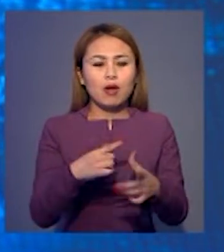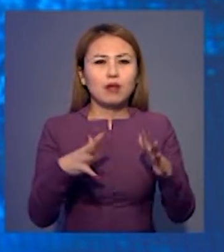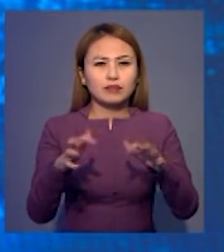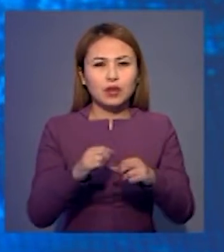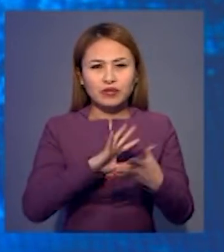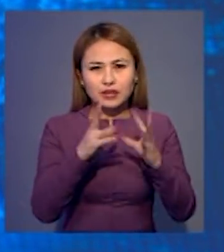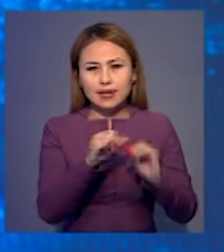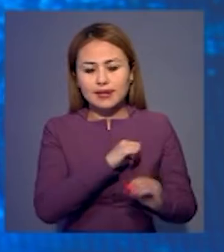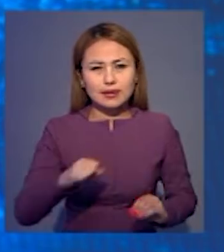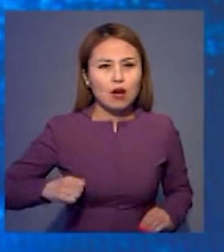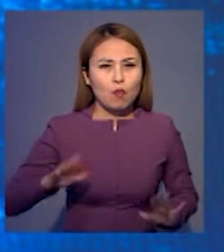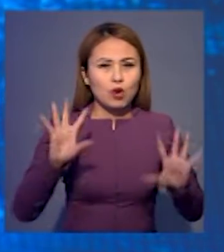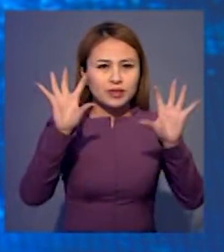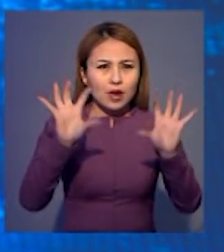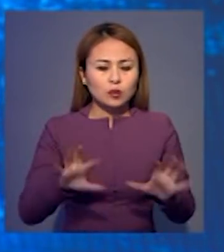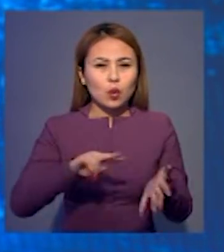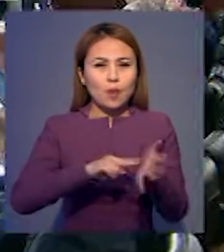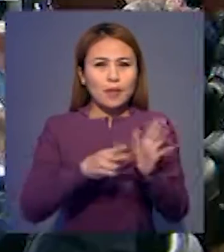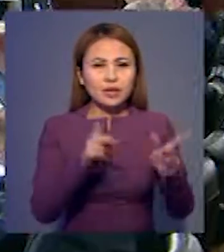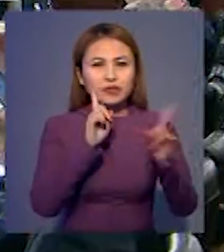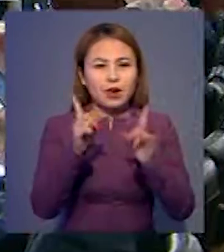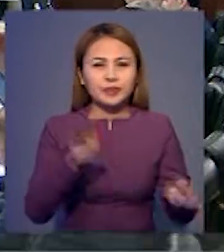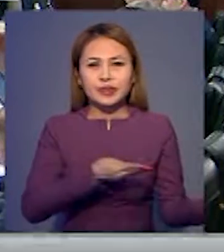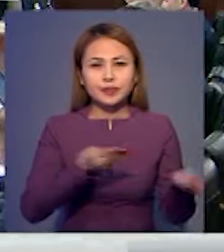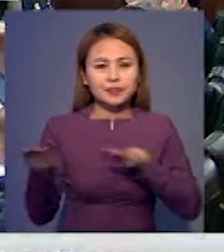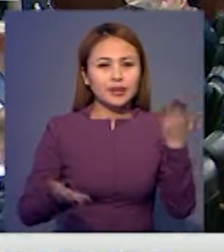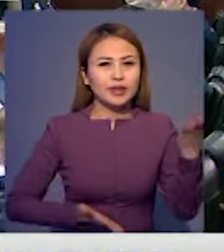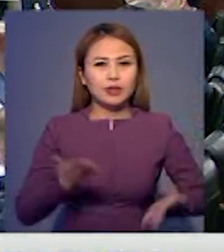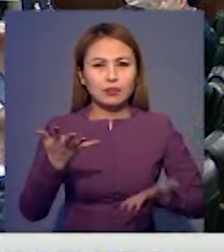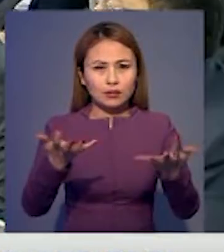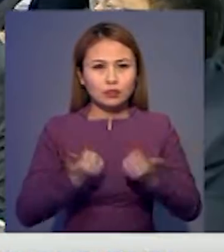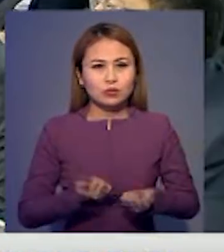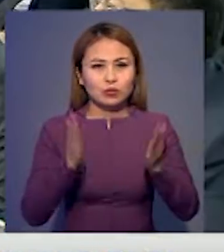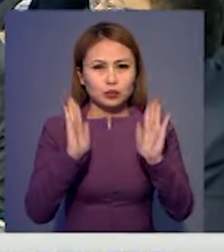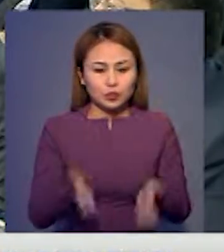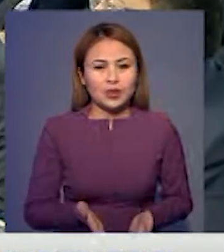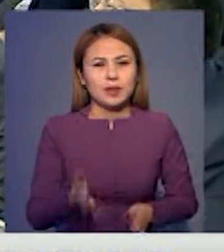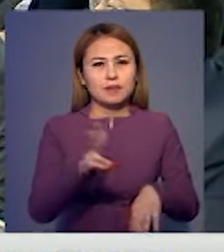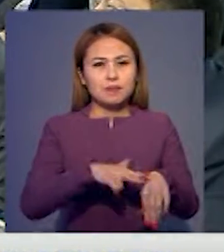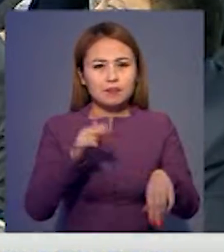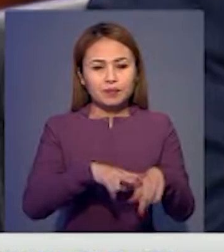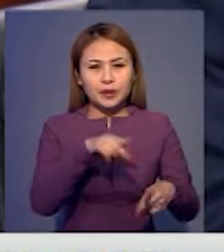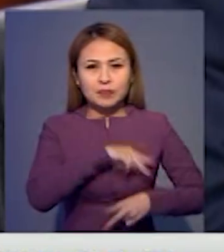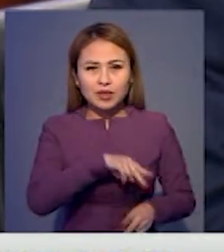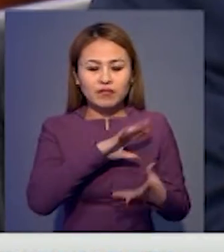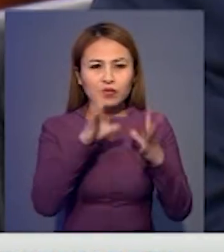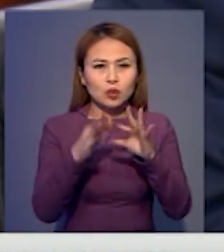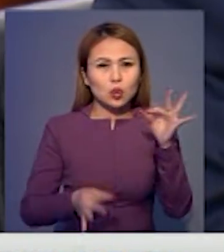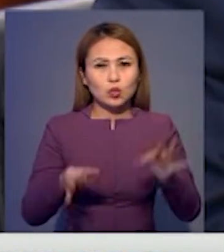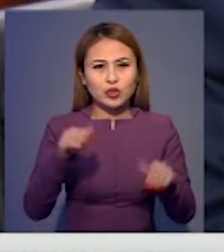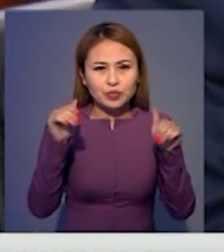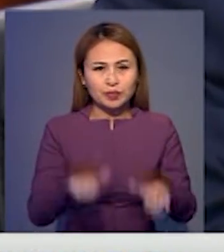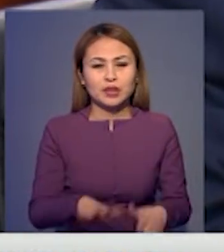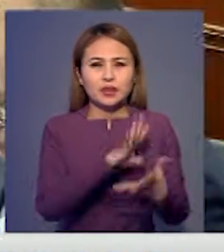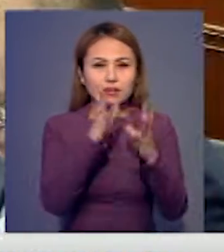қолға алады. Ол үшін арнайы заң жобасы мәжілісте қаралып жатыр. Егер ол қабылданатын болса, еңбек инспекторларының шешімі